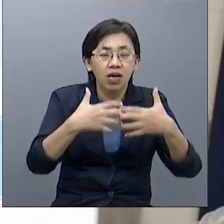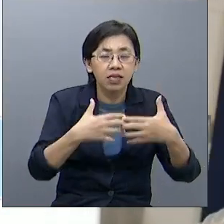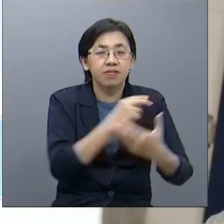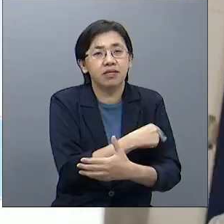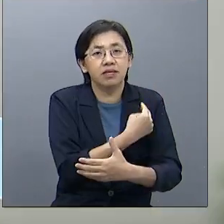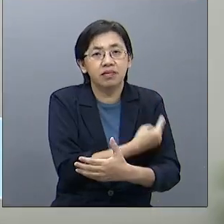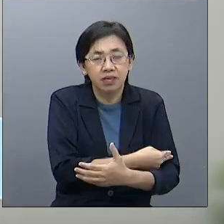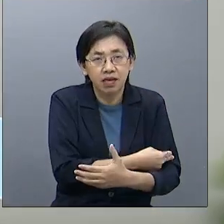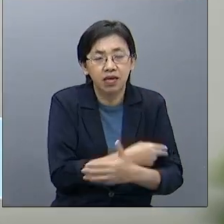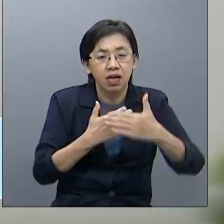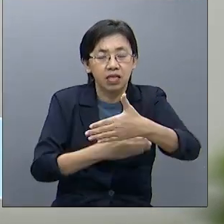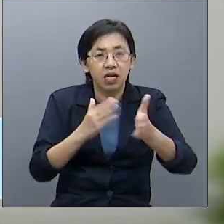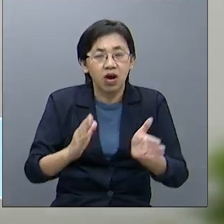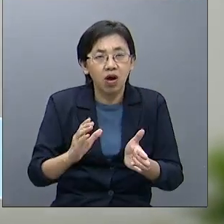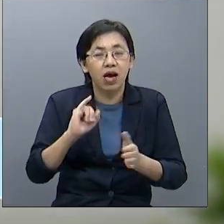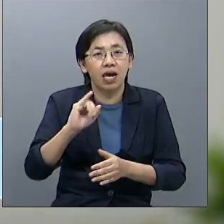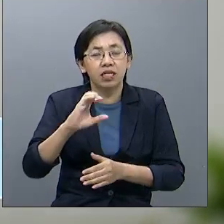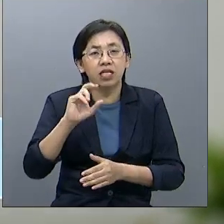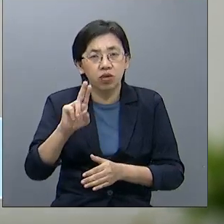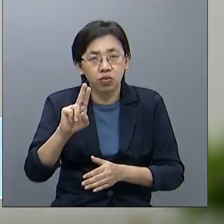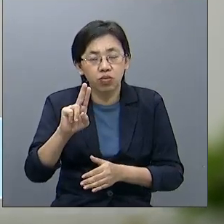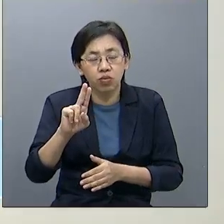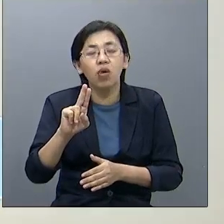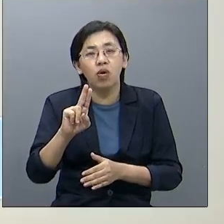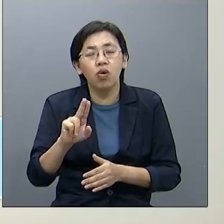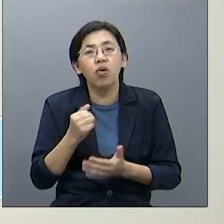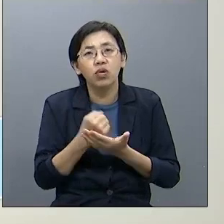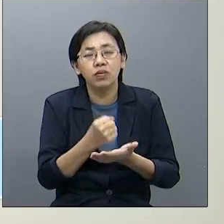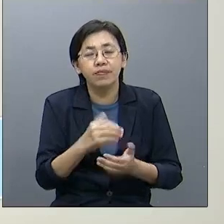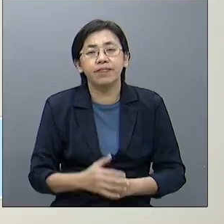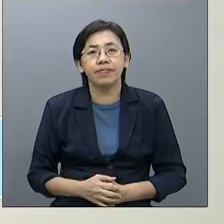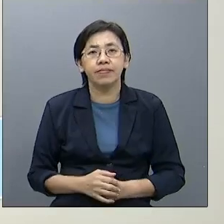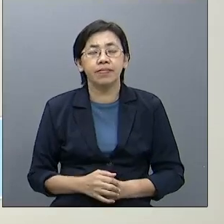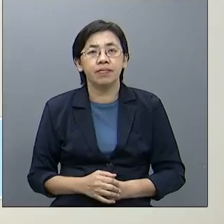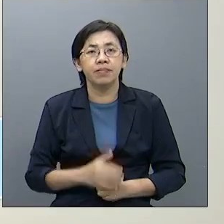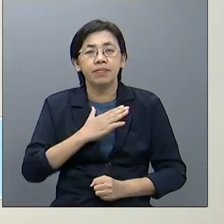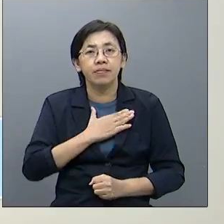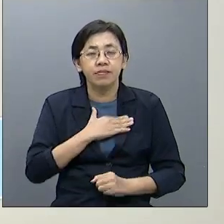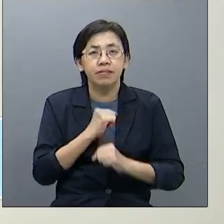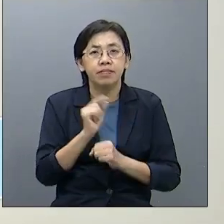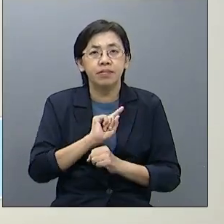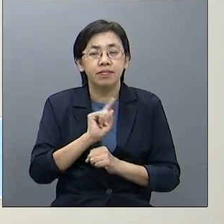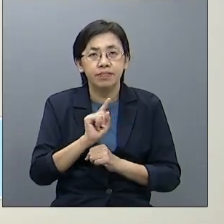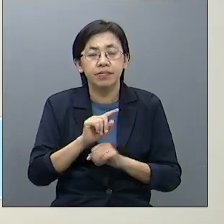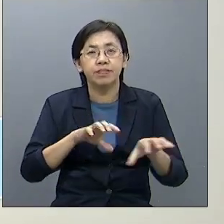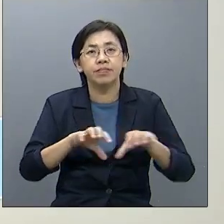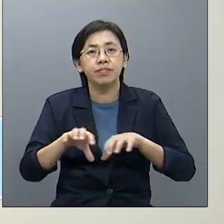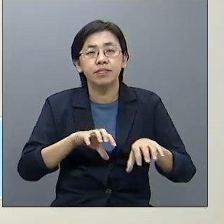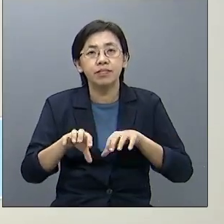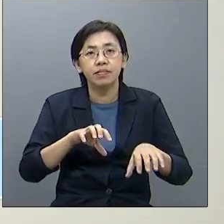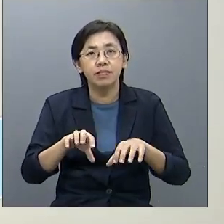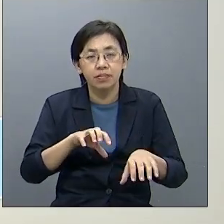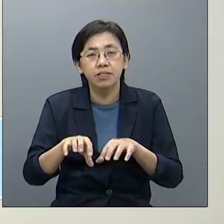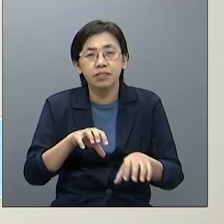น CTU หรือว่า ICU ผู้ป่วยโรคหัวใจไปแล้วครับสิ่งที่รอดำเนินการอยู่ก็คือการจัดซื้อจัดจ้างเรื่องของศูนย์ตรวจ